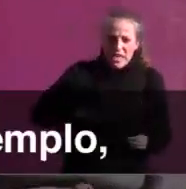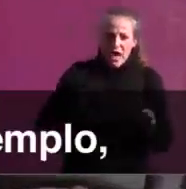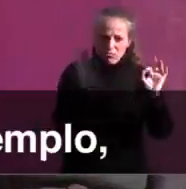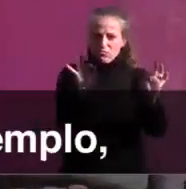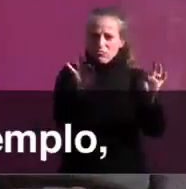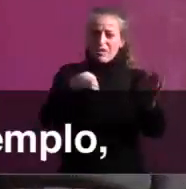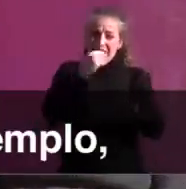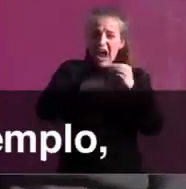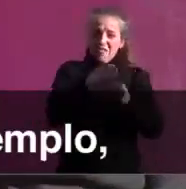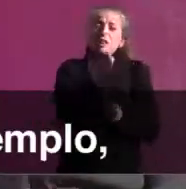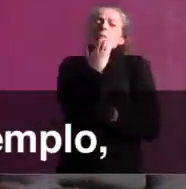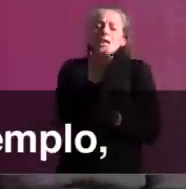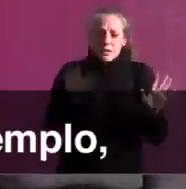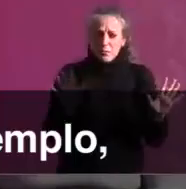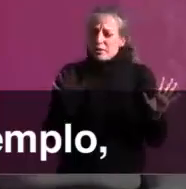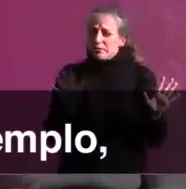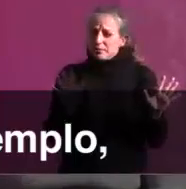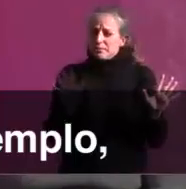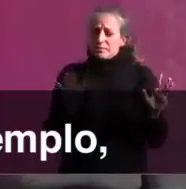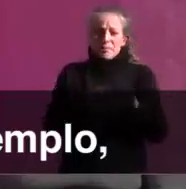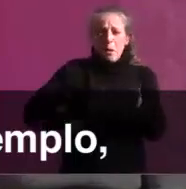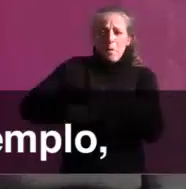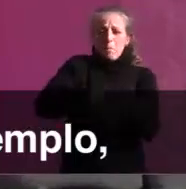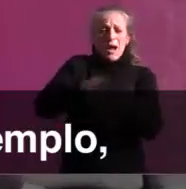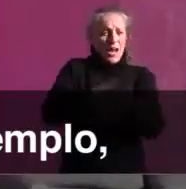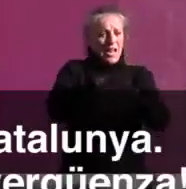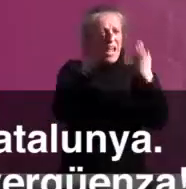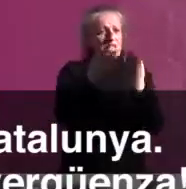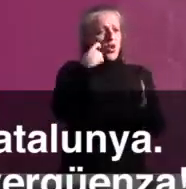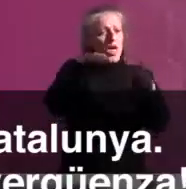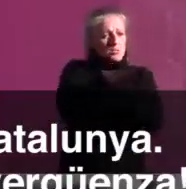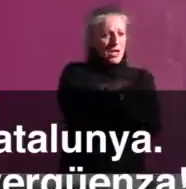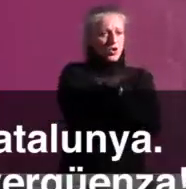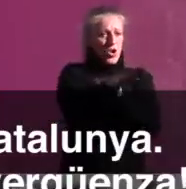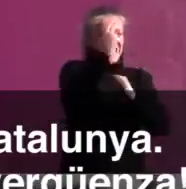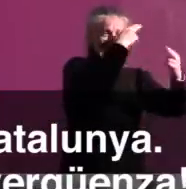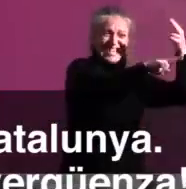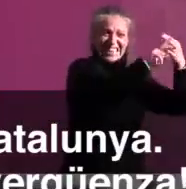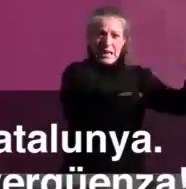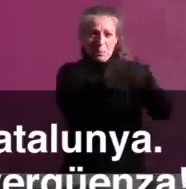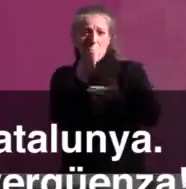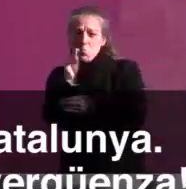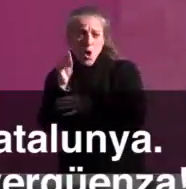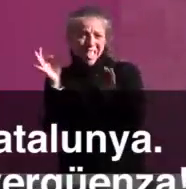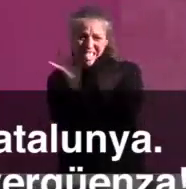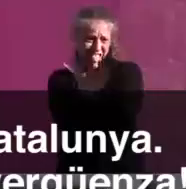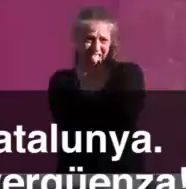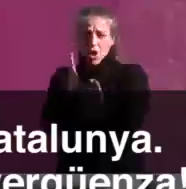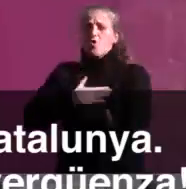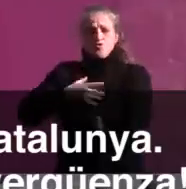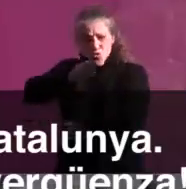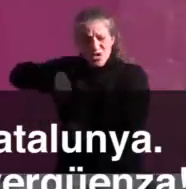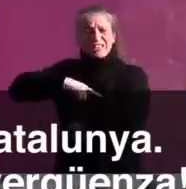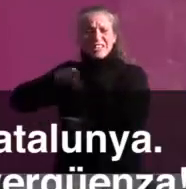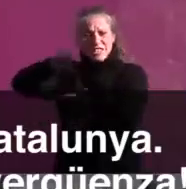Ho hem fet, per exemple, finançant les escoles Bressol que ha deixat de finançar la Generalitat de Catalunya. Vergonya! Junts pel